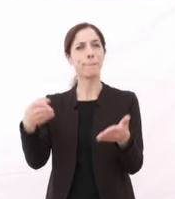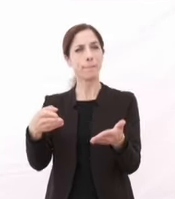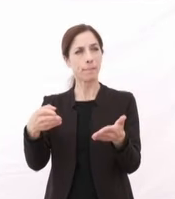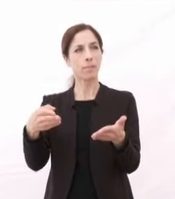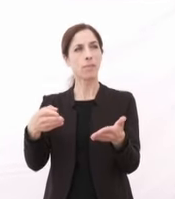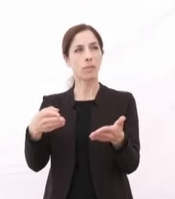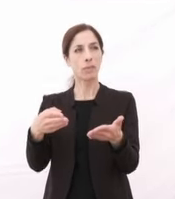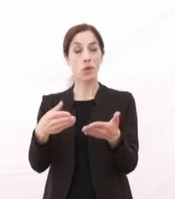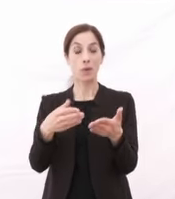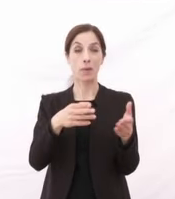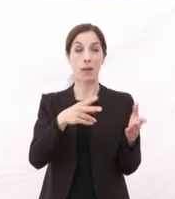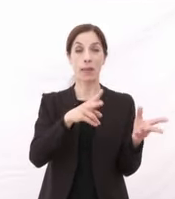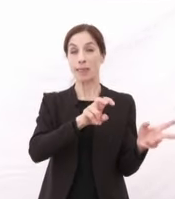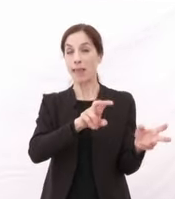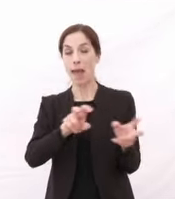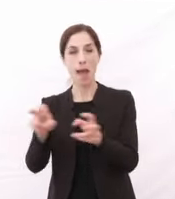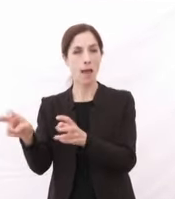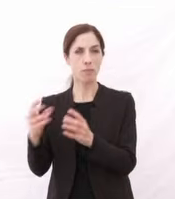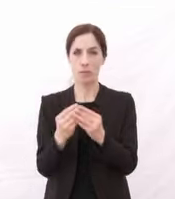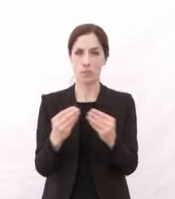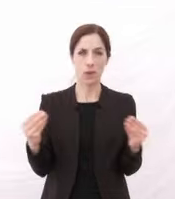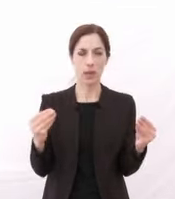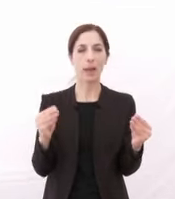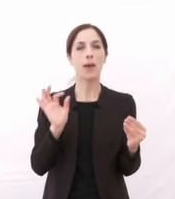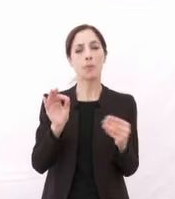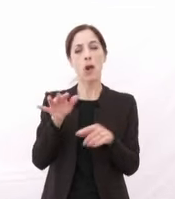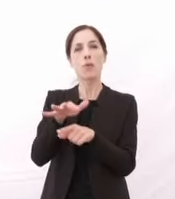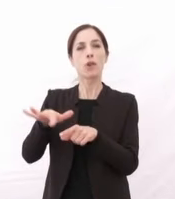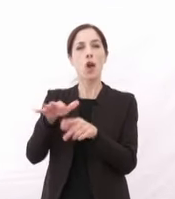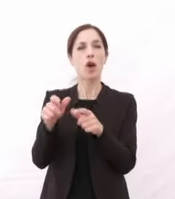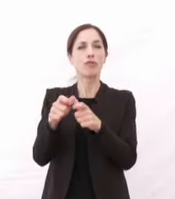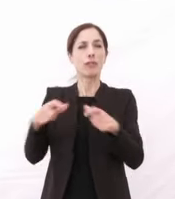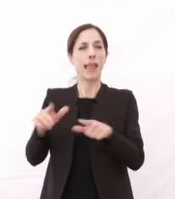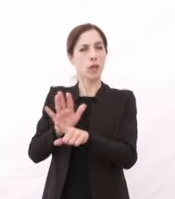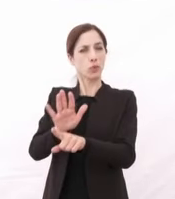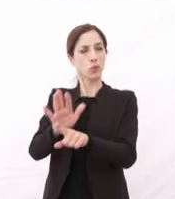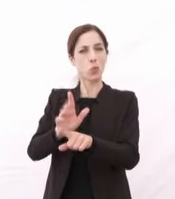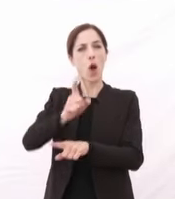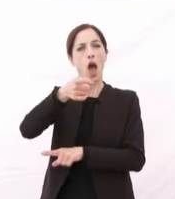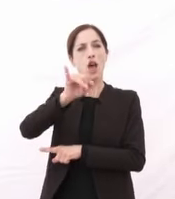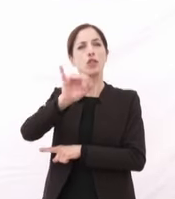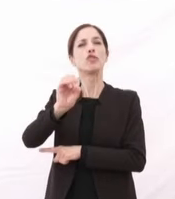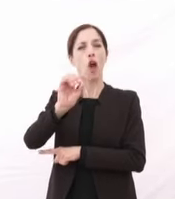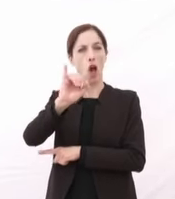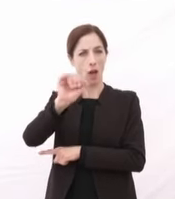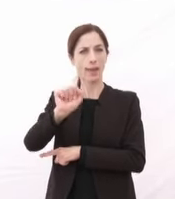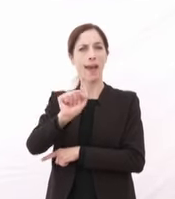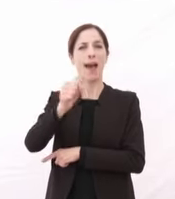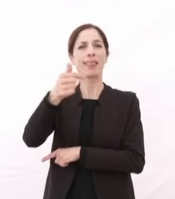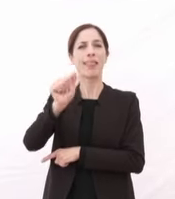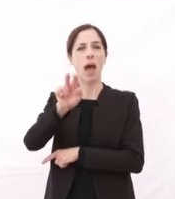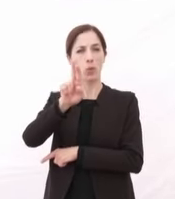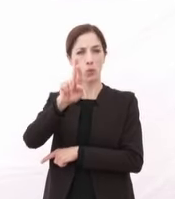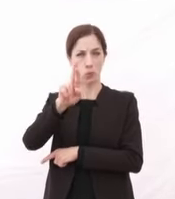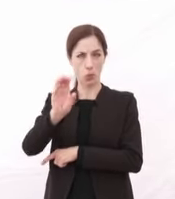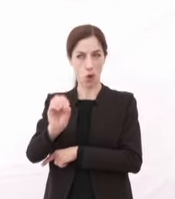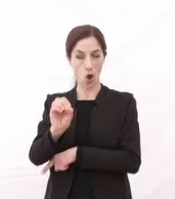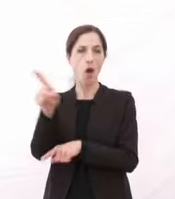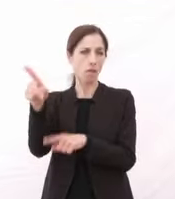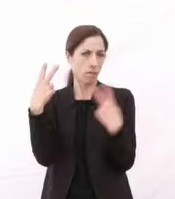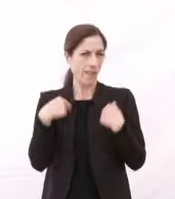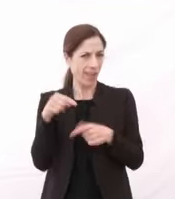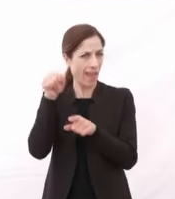tantissime questioni che proprio riguardavano la sua Gioia Tauro, la città nella quale viveva. Quindi ha lavorato